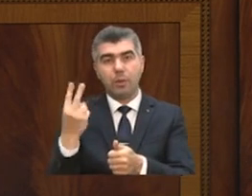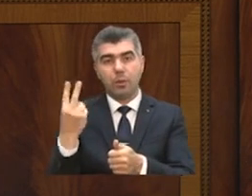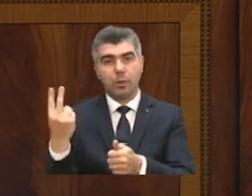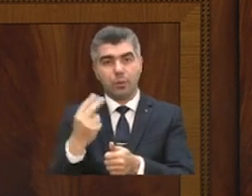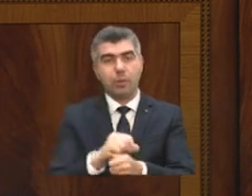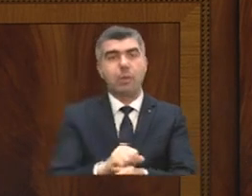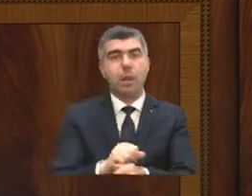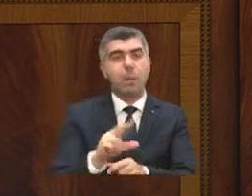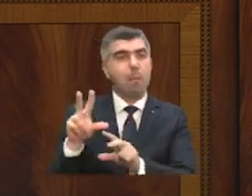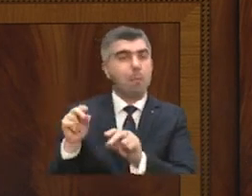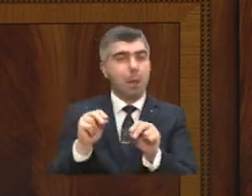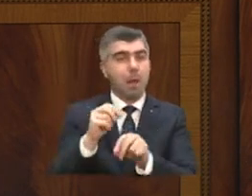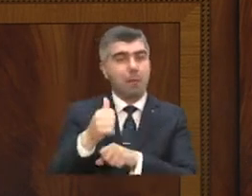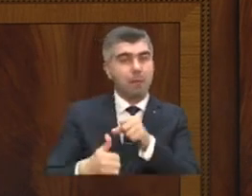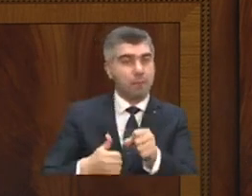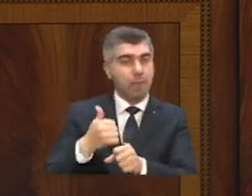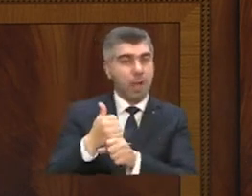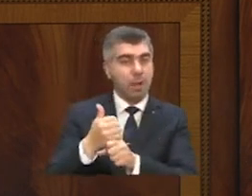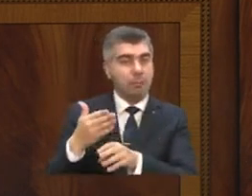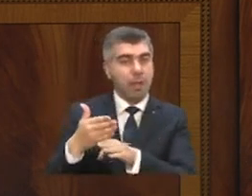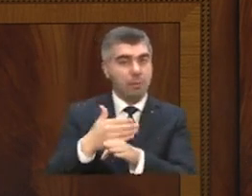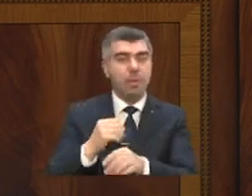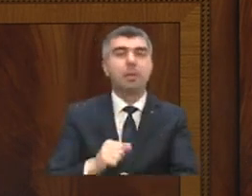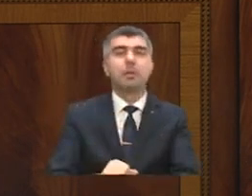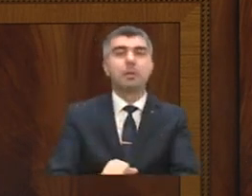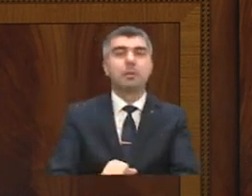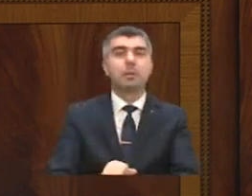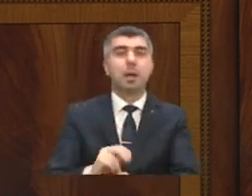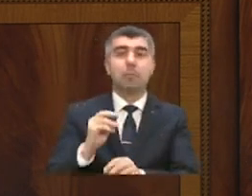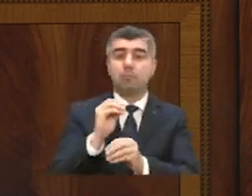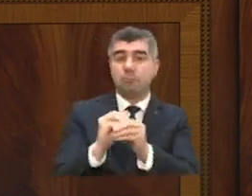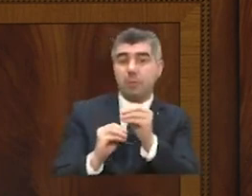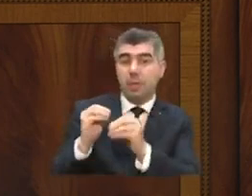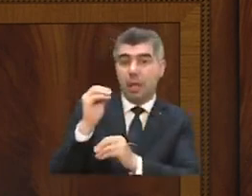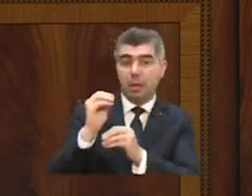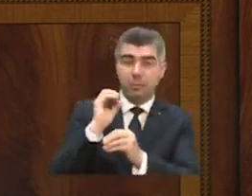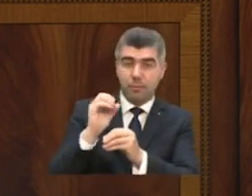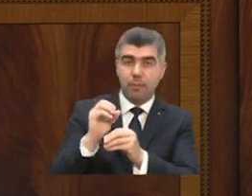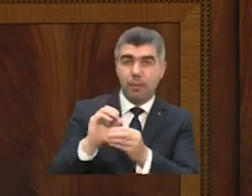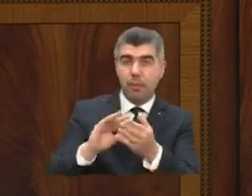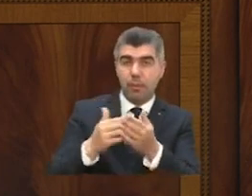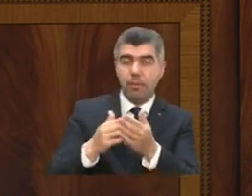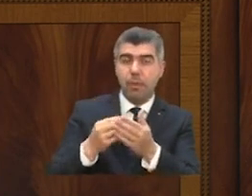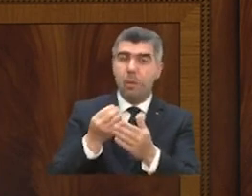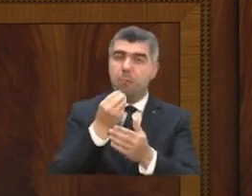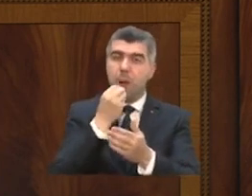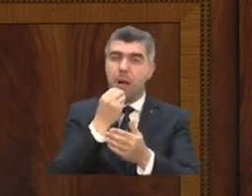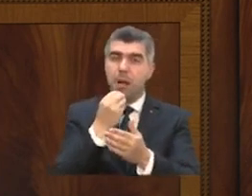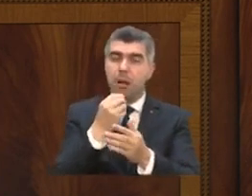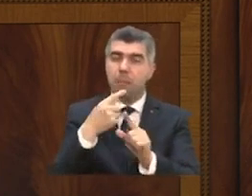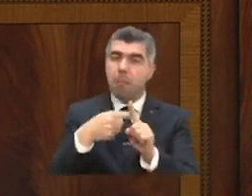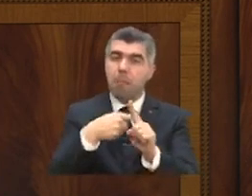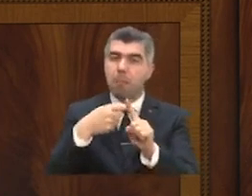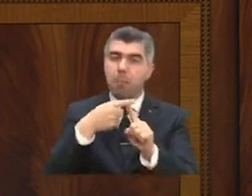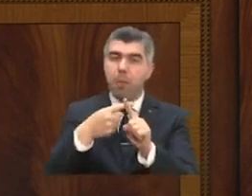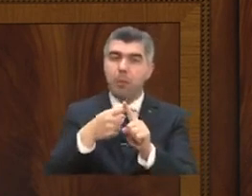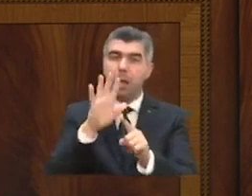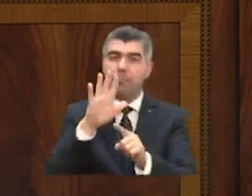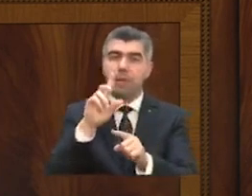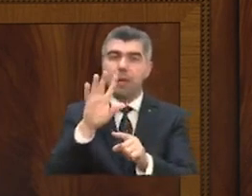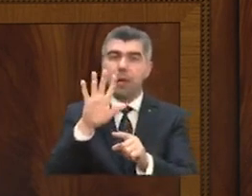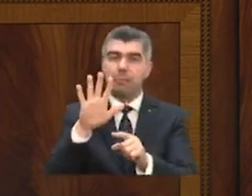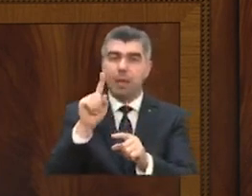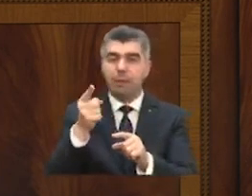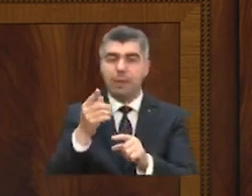الماضية، ويعزى ذلك إلى ارتفاع مؤشر المنتجات الغذائية بنسبة 5.5 في